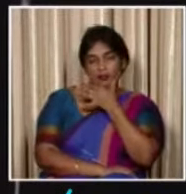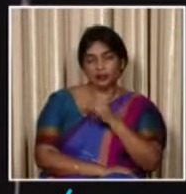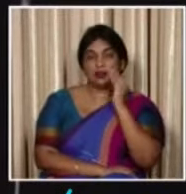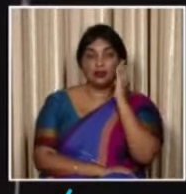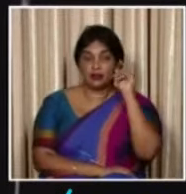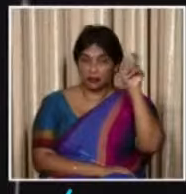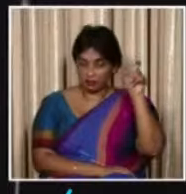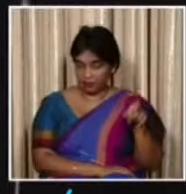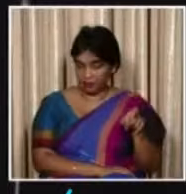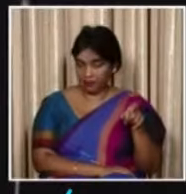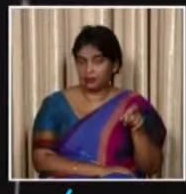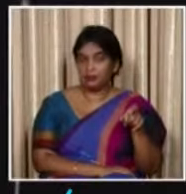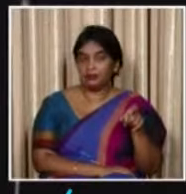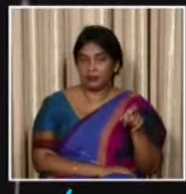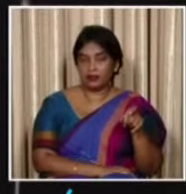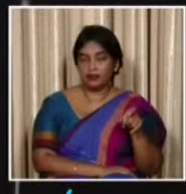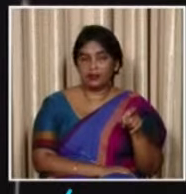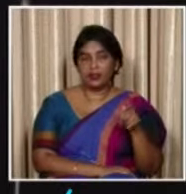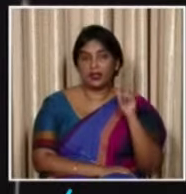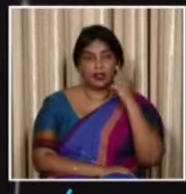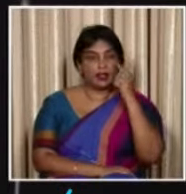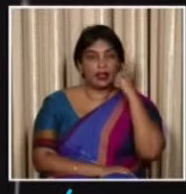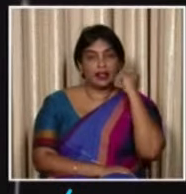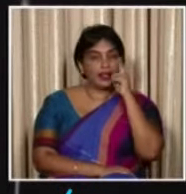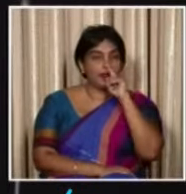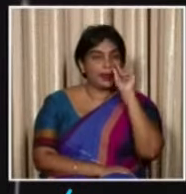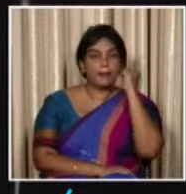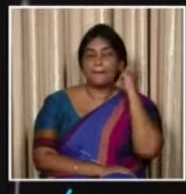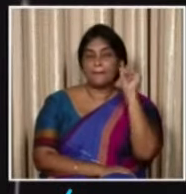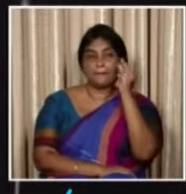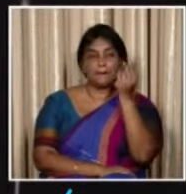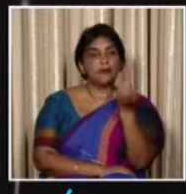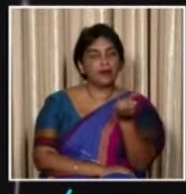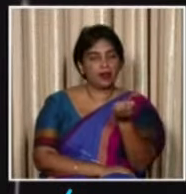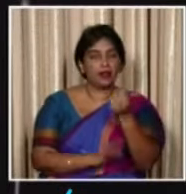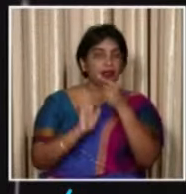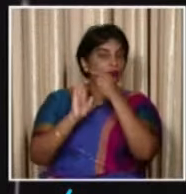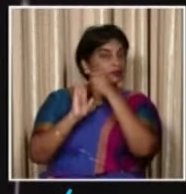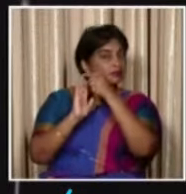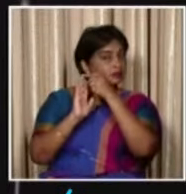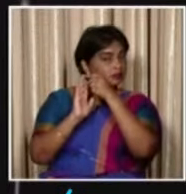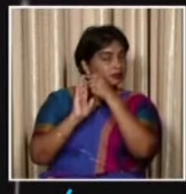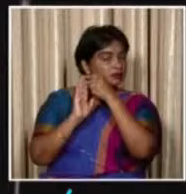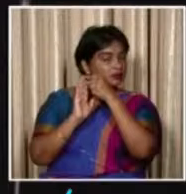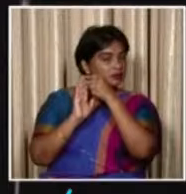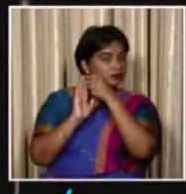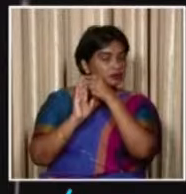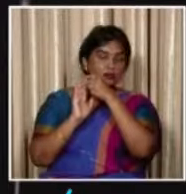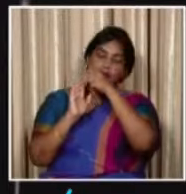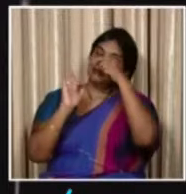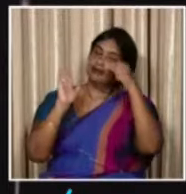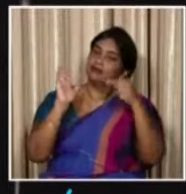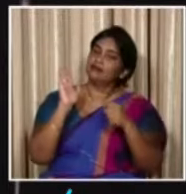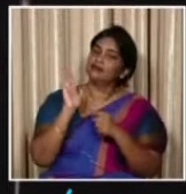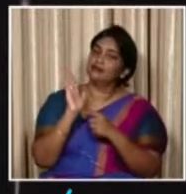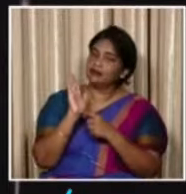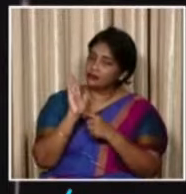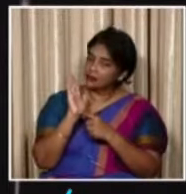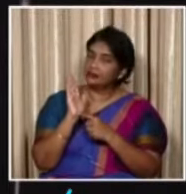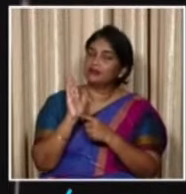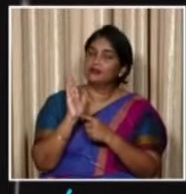කාන්තාවකට අතේ නිල් මැණිකක් තියාගෙන පේදුරු දිසියේ තුඩුවේ සිට දෙවුන්දර තුඩුව